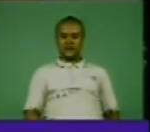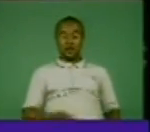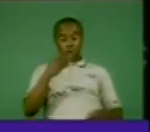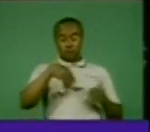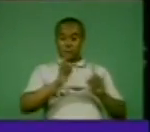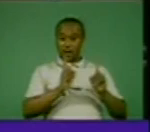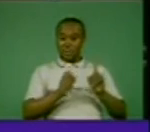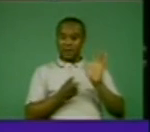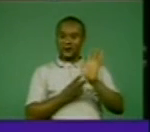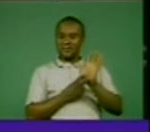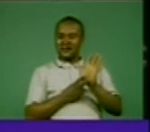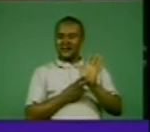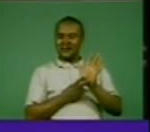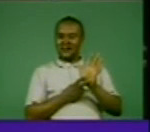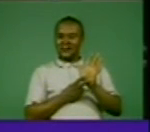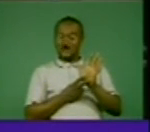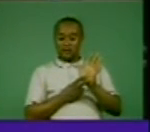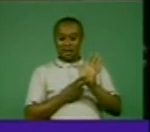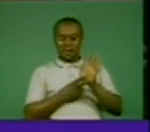7 ibara ya 76.